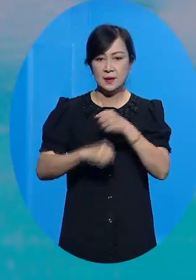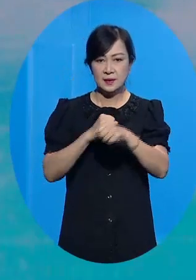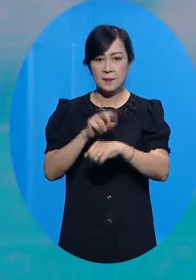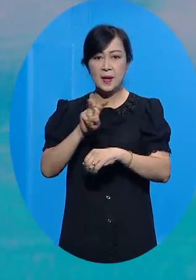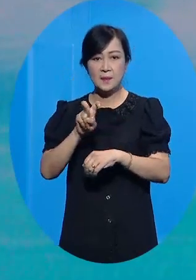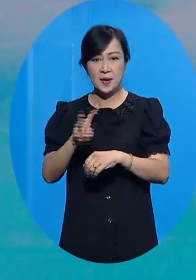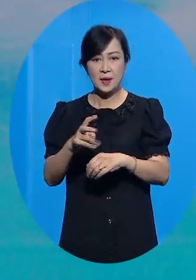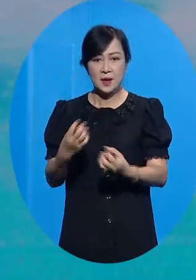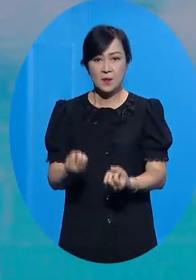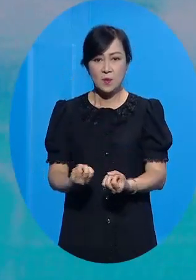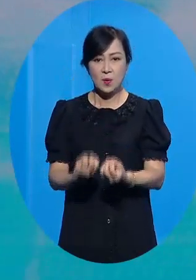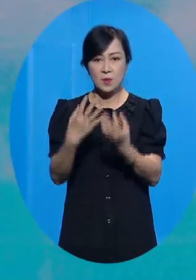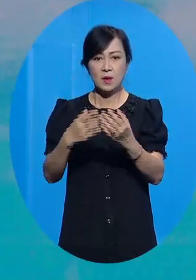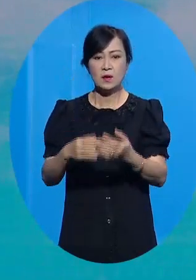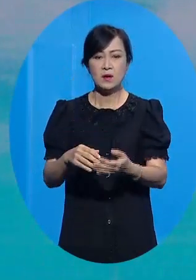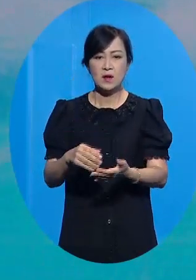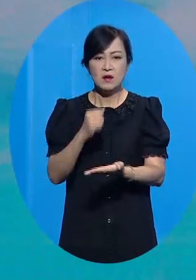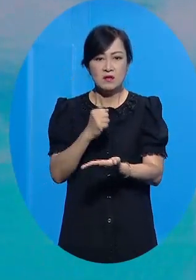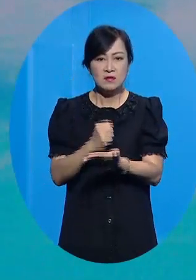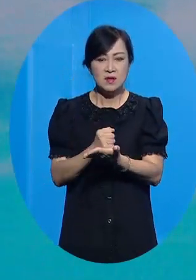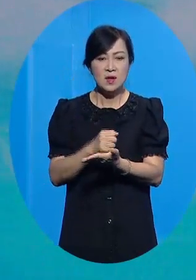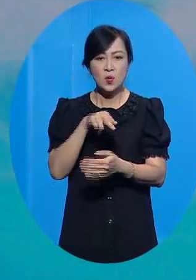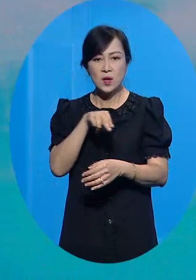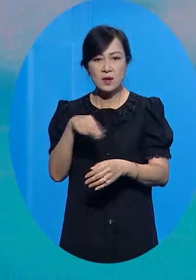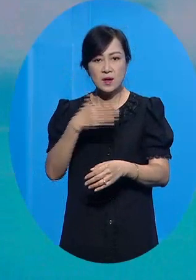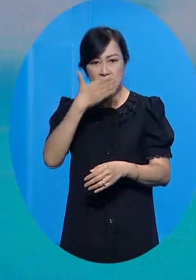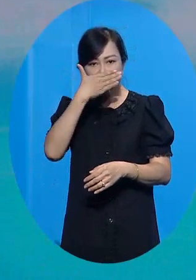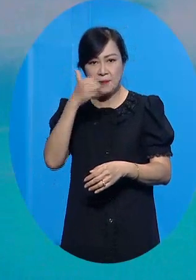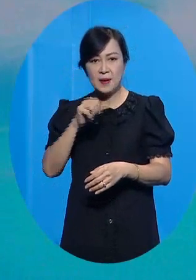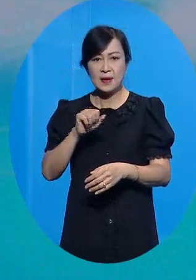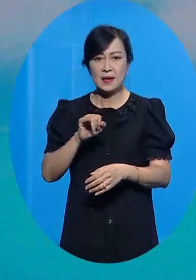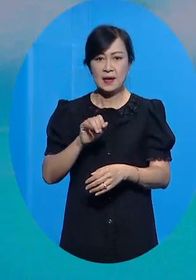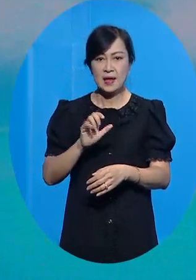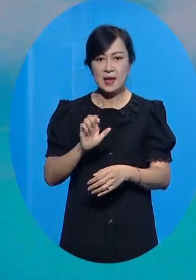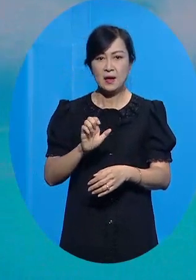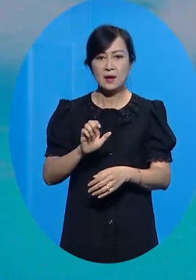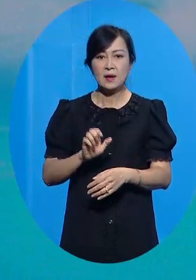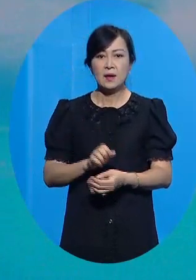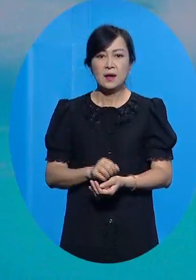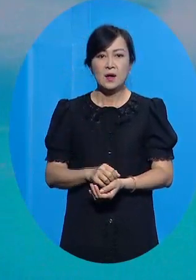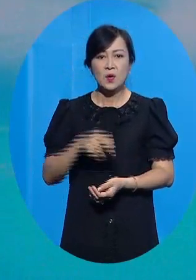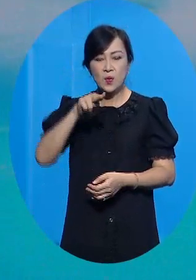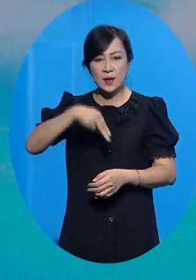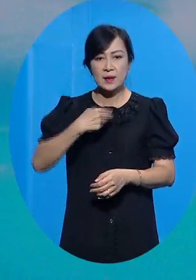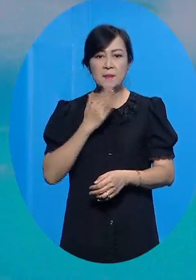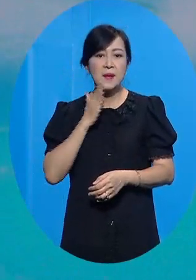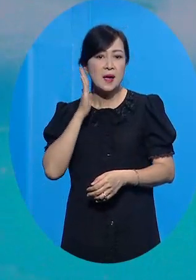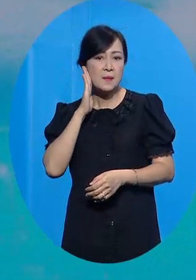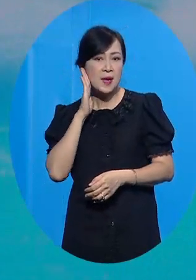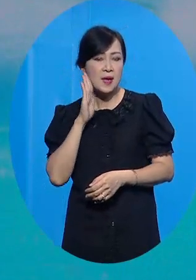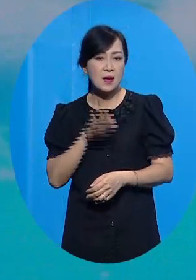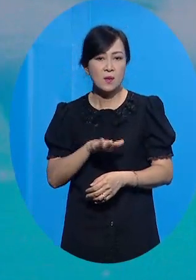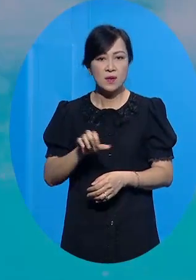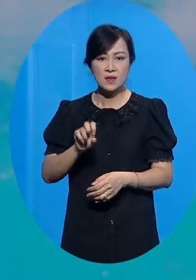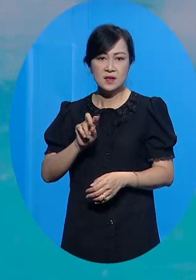Năm 2022 là năm bùng nổ của các chứng chỉ ngoại ngữ, đặc biệt là chứng chỉ IELTS. Đối với chứng chỉ này, sự quan tâm của bậc phụ huynh hay là học